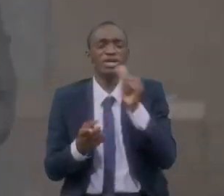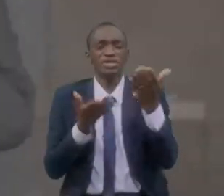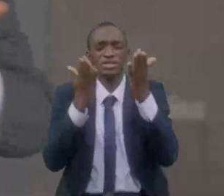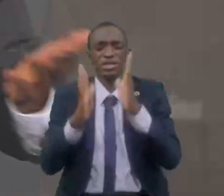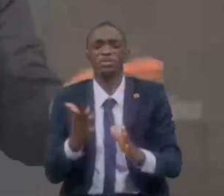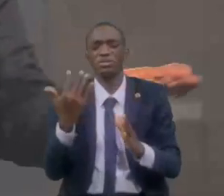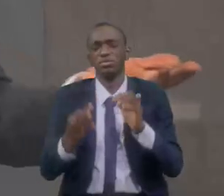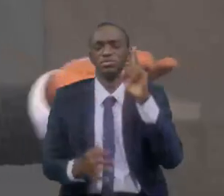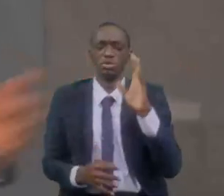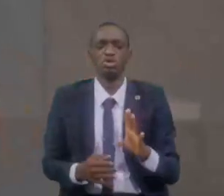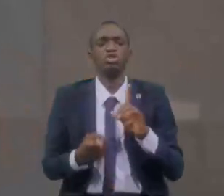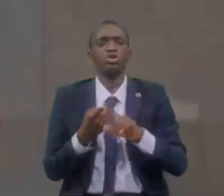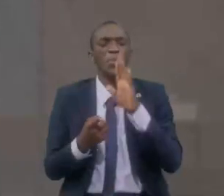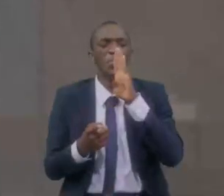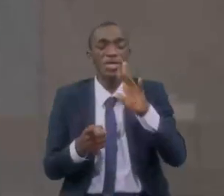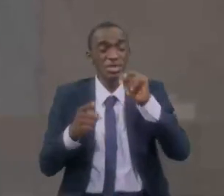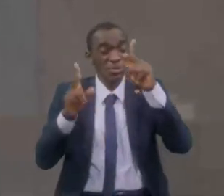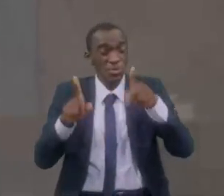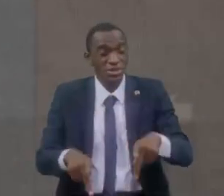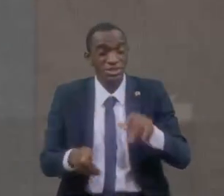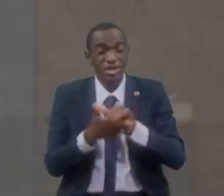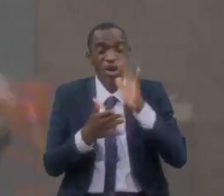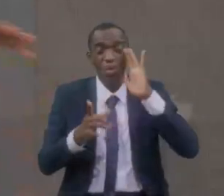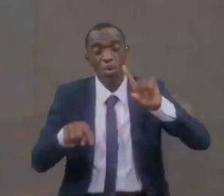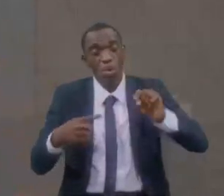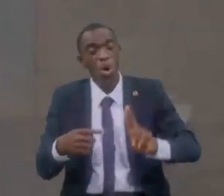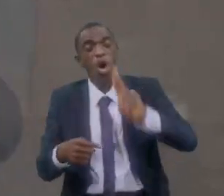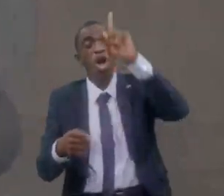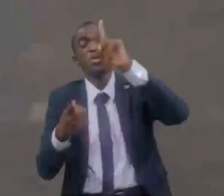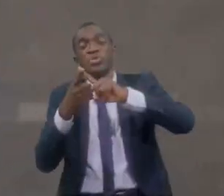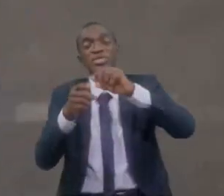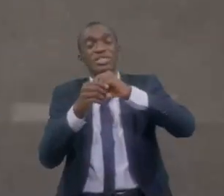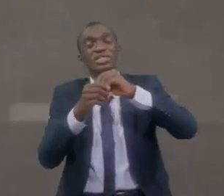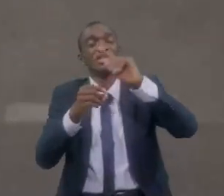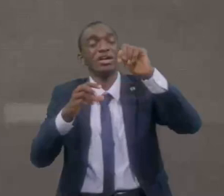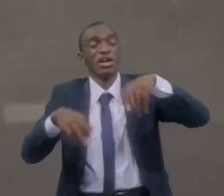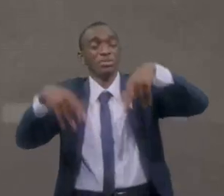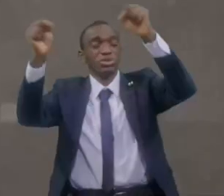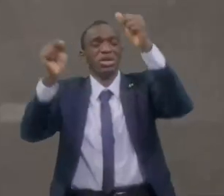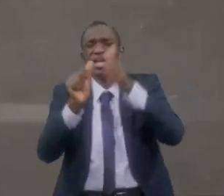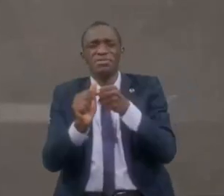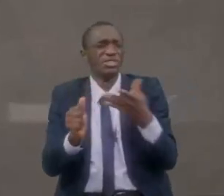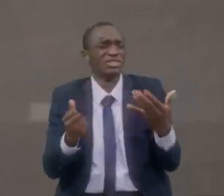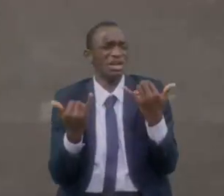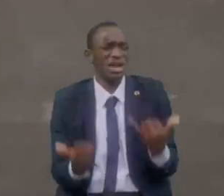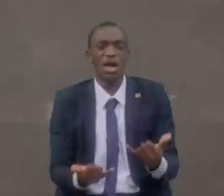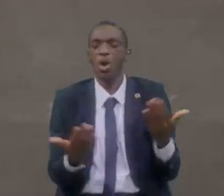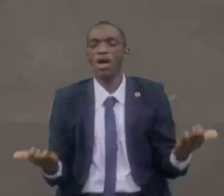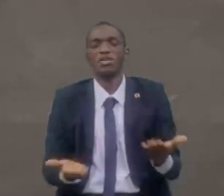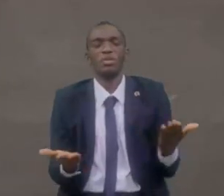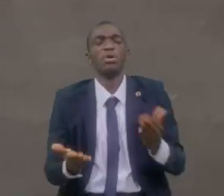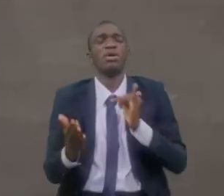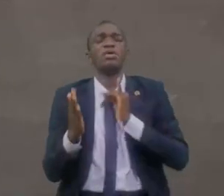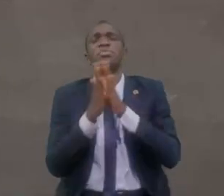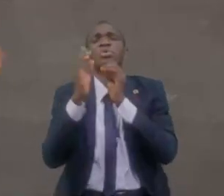les enfants chéris qui croîtront. Maintenant, tout est disponible. Seigneur, je prie que la grâce